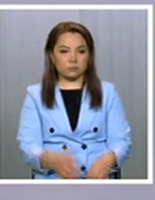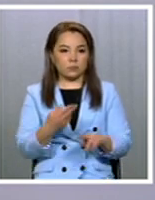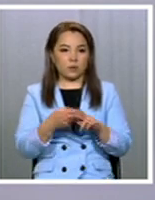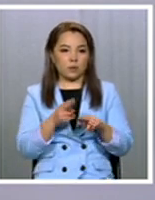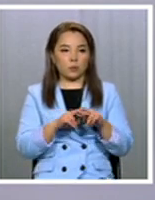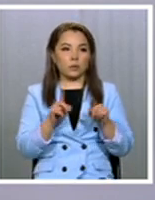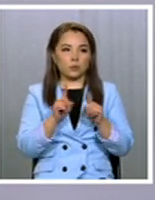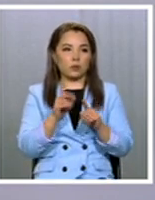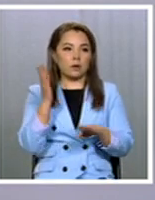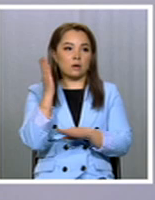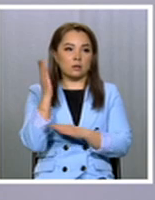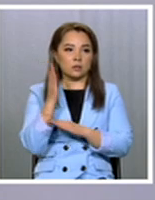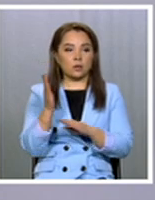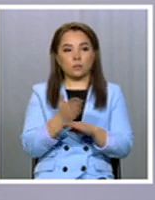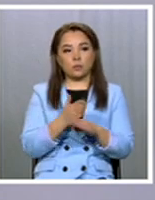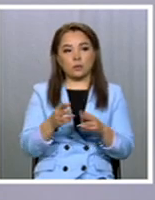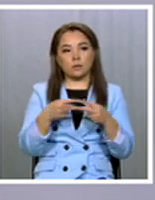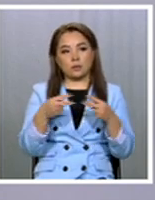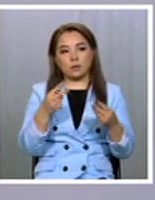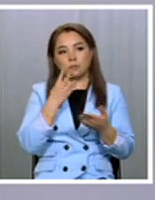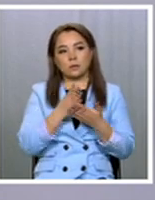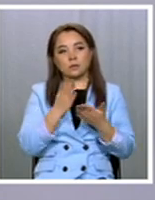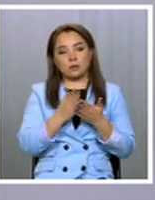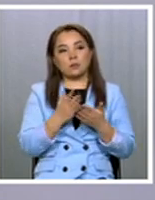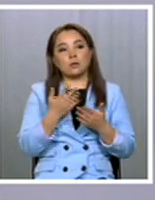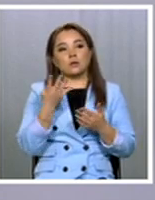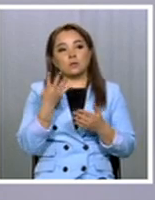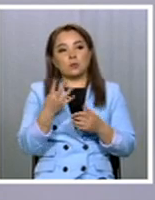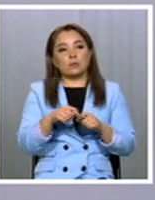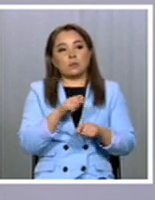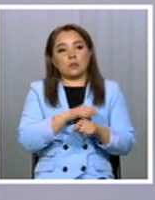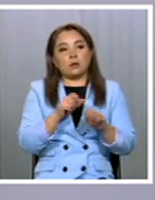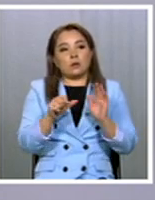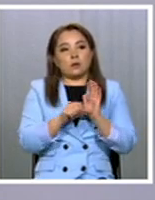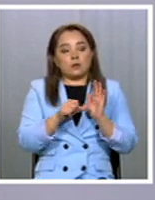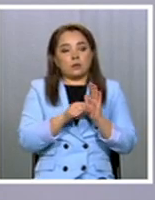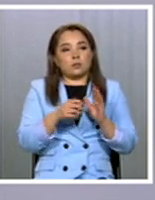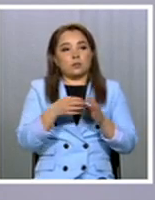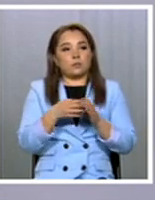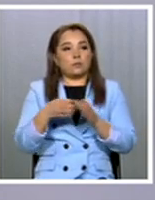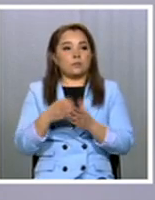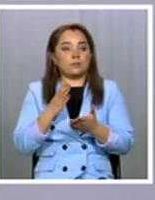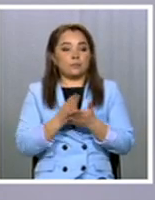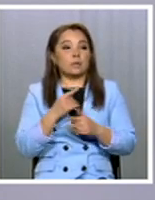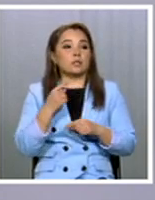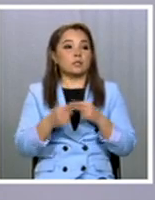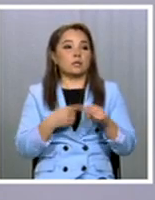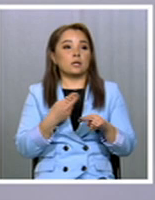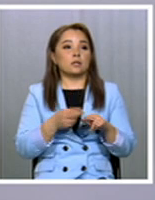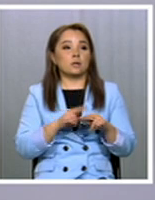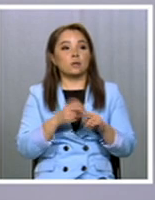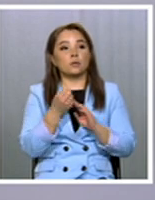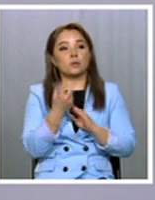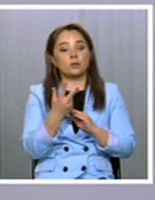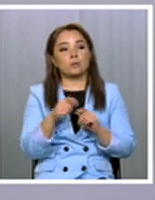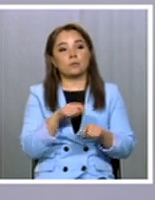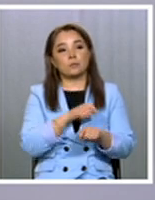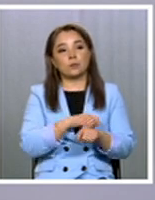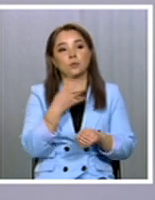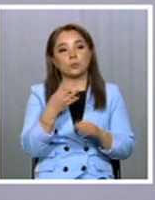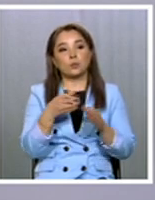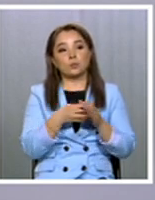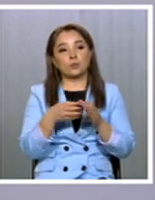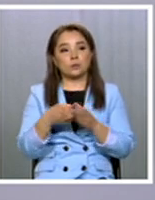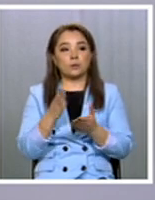дейтті, 4 метрден 6 бөлік шығарады. Келесі, 13 метр 4 бөлікке